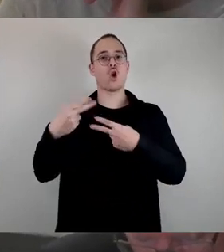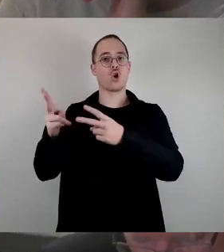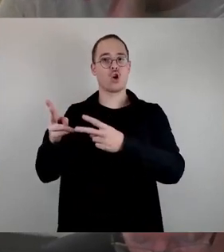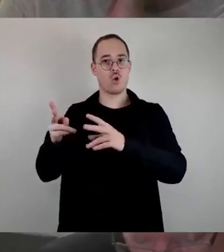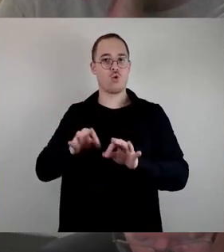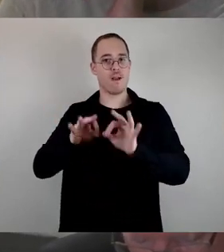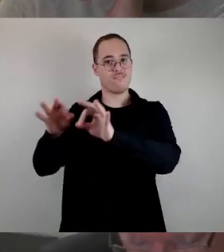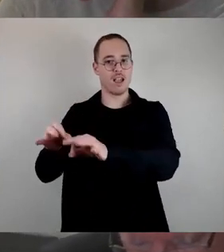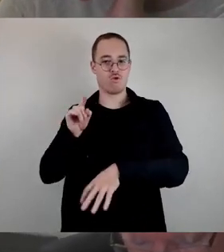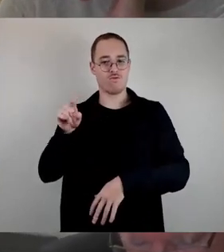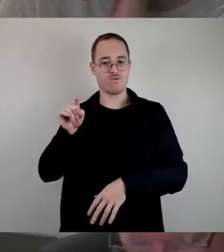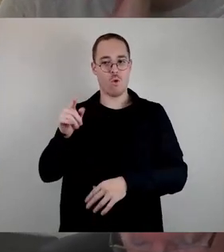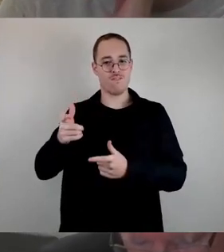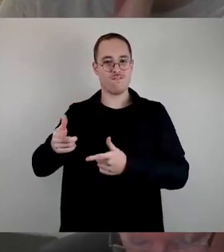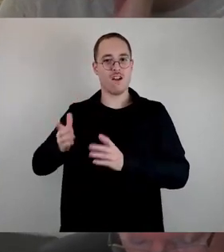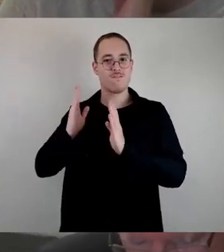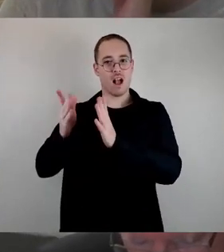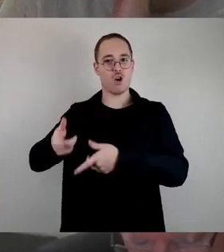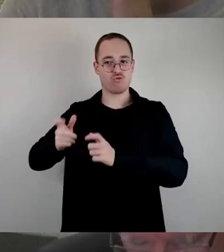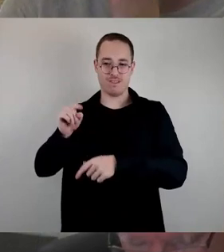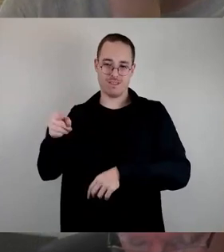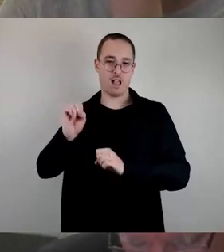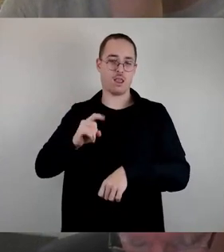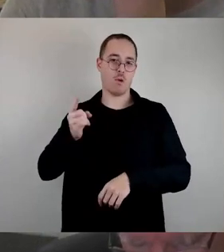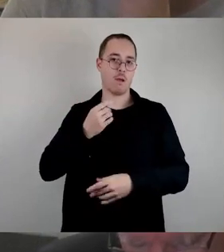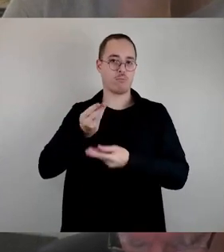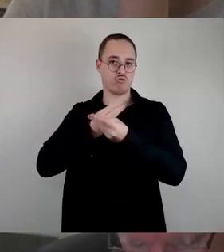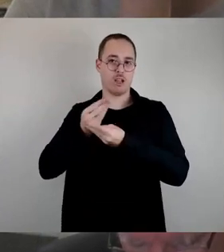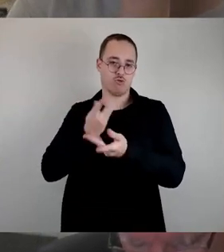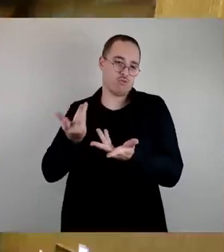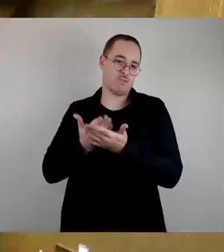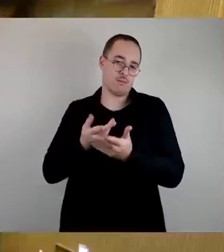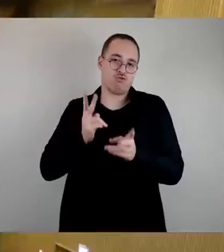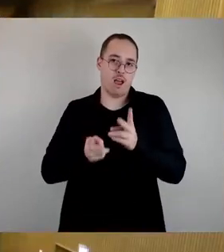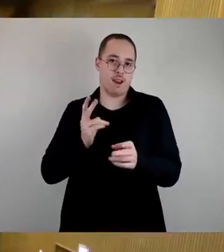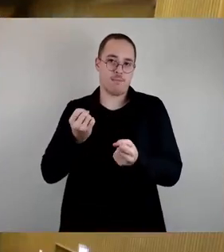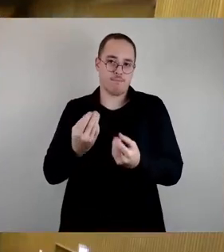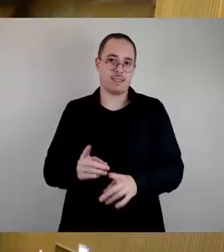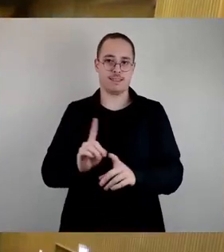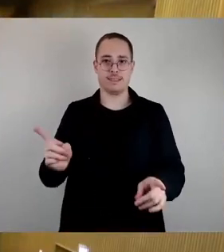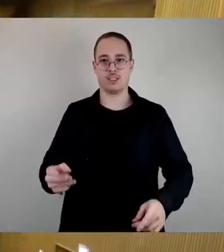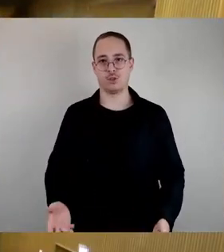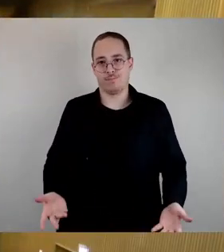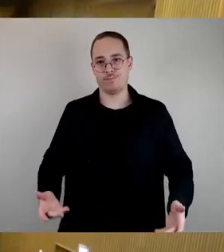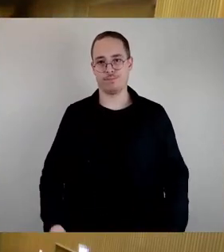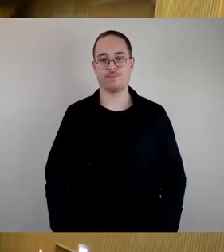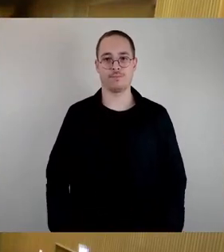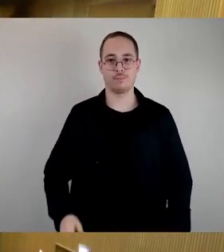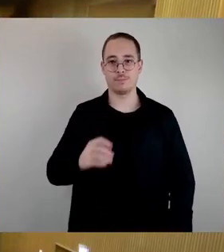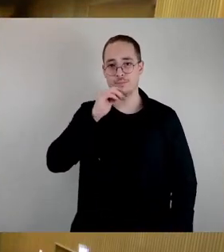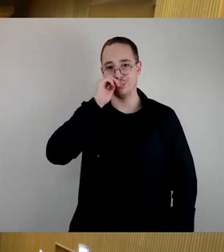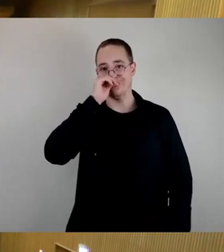man das nochmal besprechen können. Okay, hat man vorgesehen mit Herrn Kühn, wird man dann, bevor man